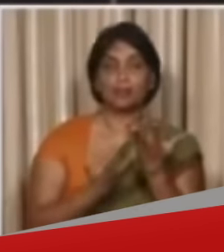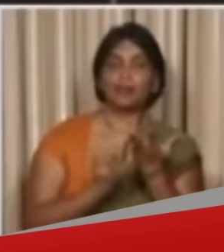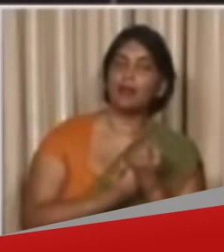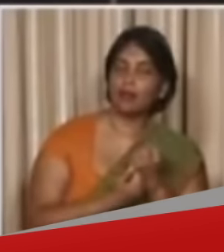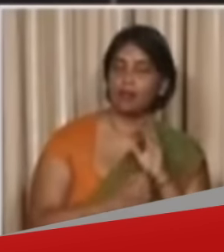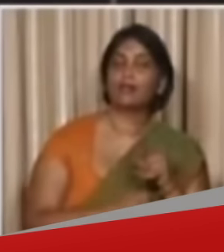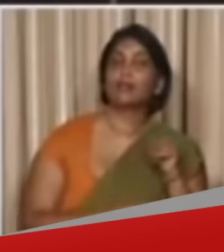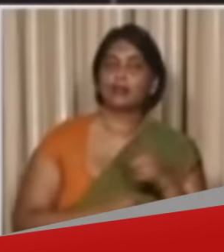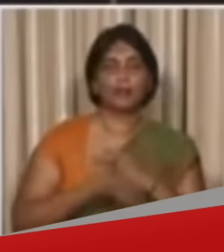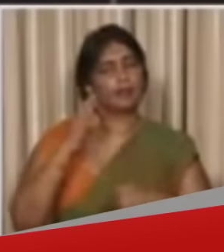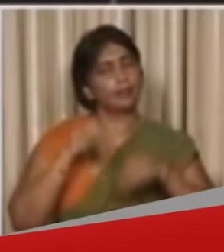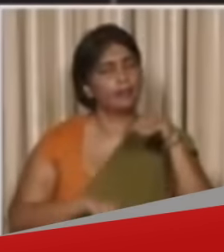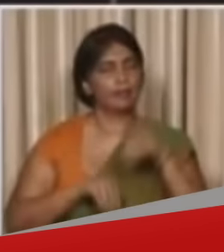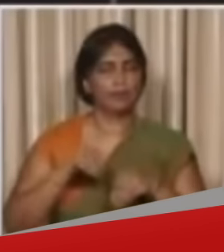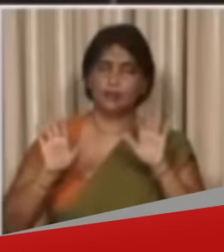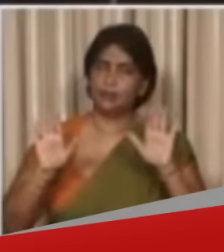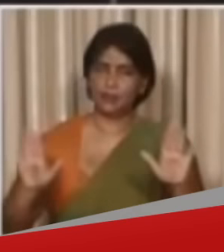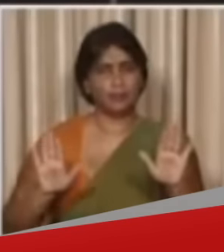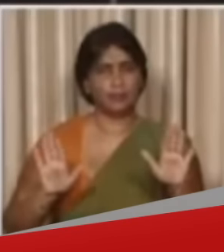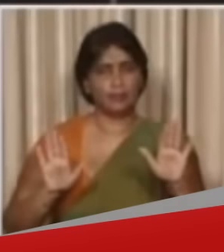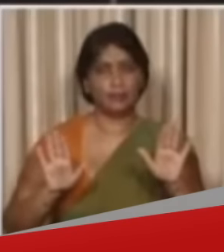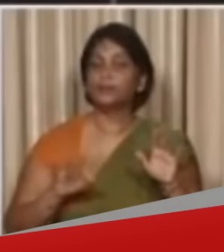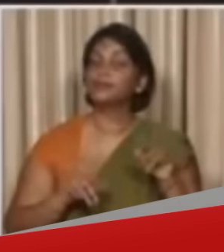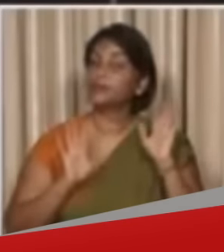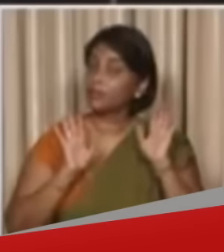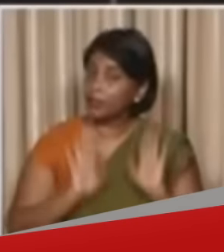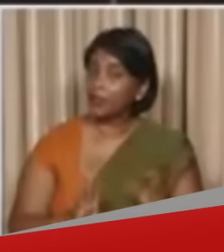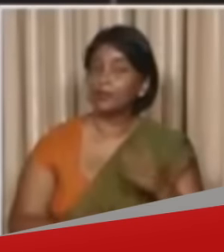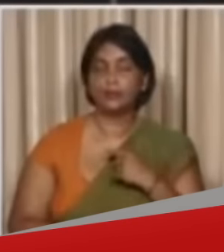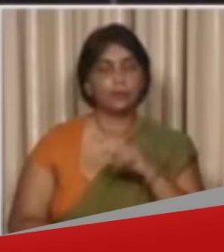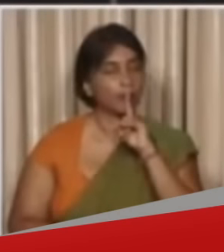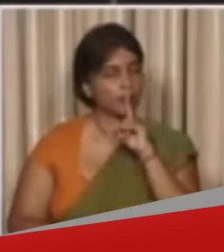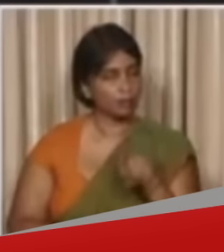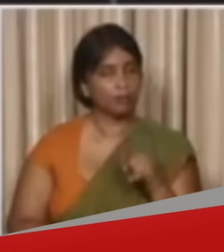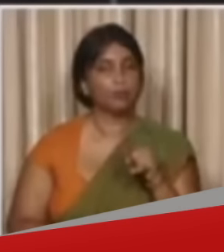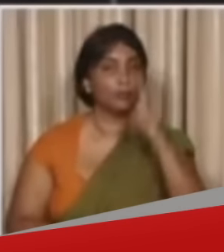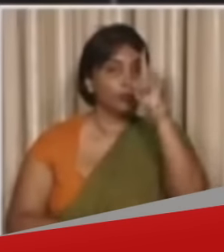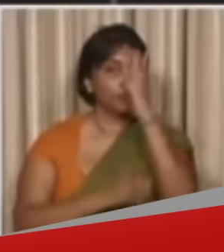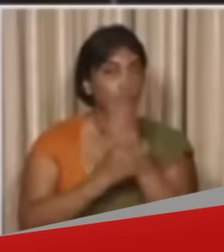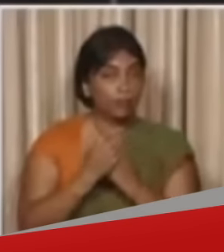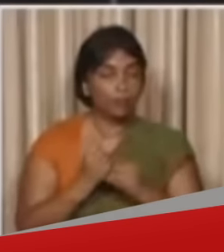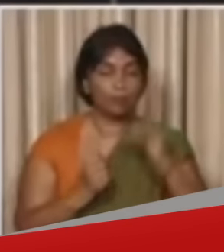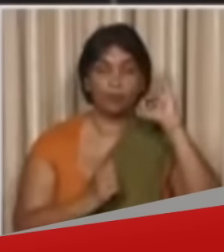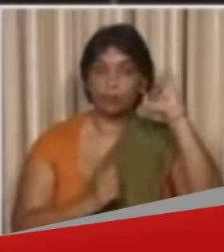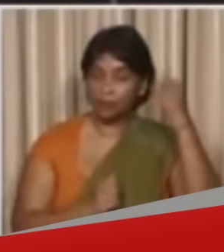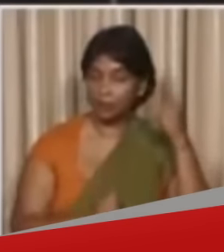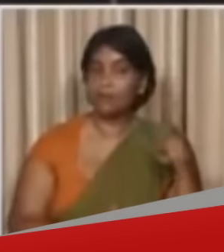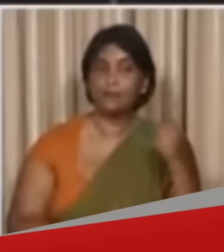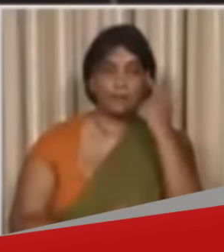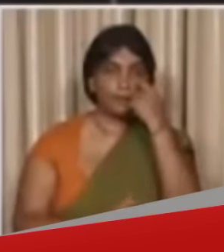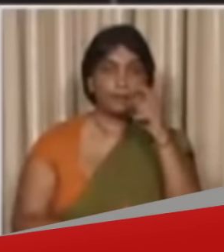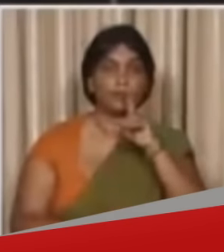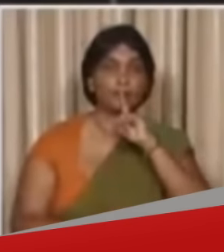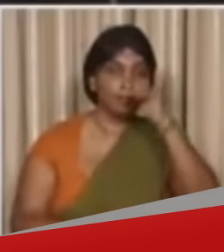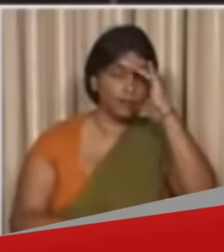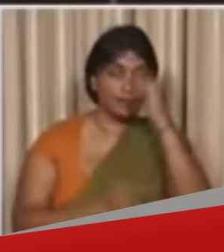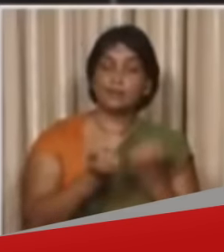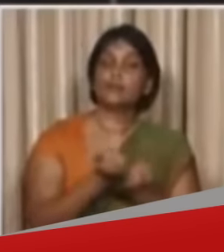ඒක දේශපාලනය කියමු. හැබැයි අපි කියන්නේ ආගමික නායකෙක් කතෝලිකන්ට නායකත්වය